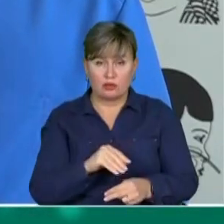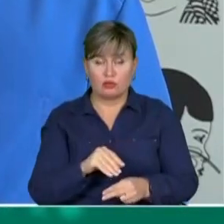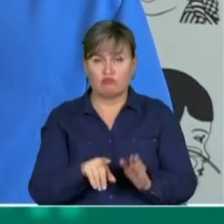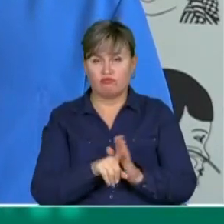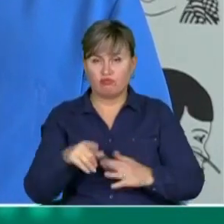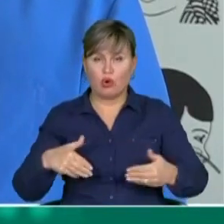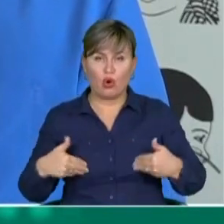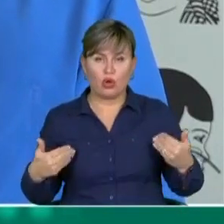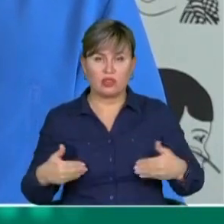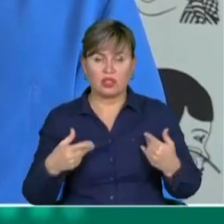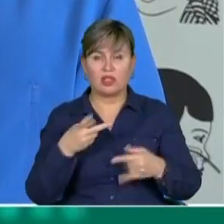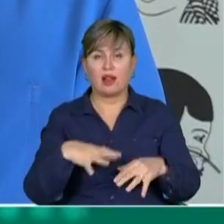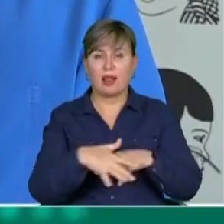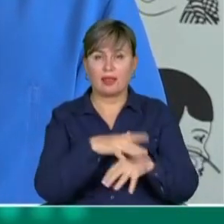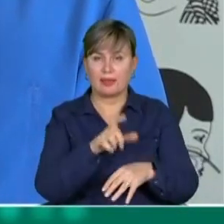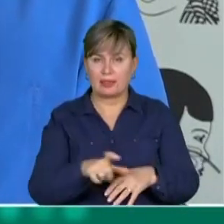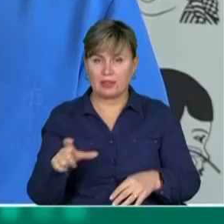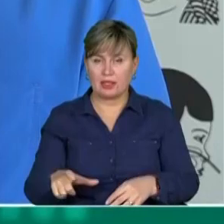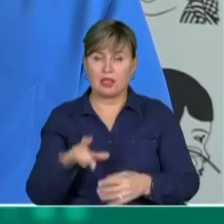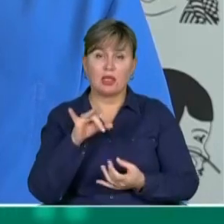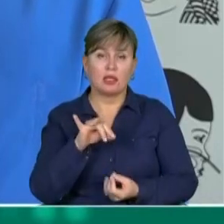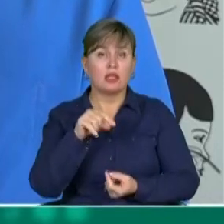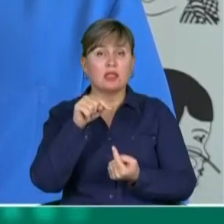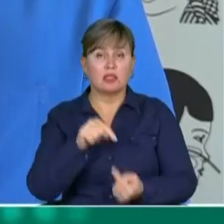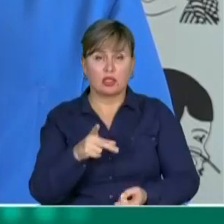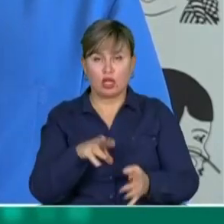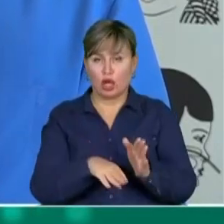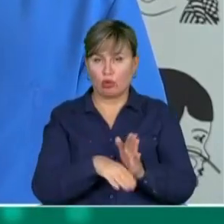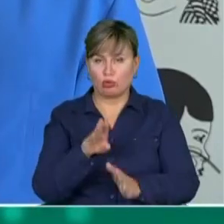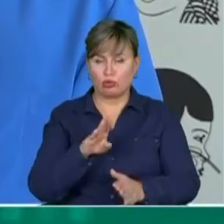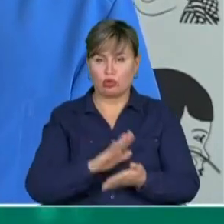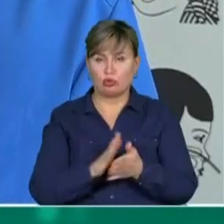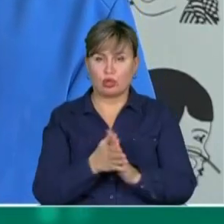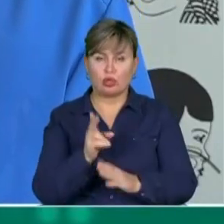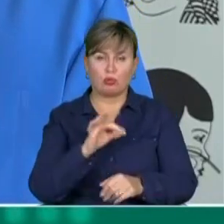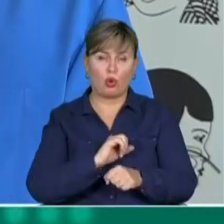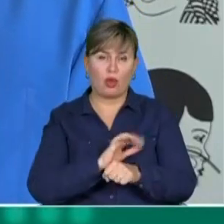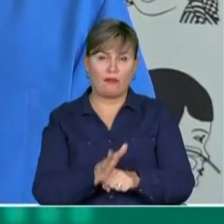на пользу для населения, ну и, соответственно, для улучшения эпидситуации по ковиду.